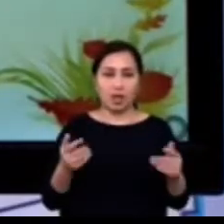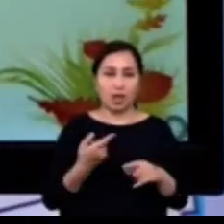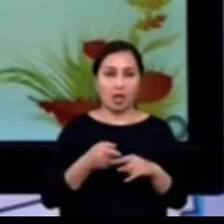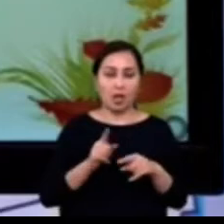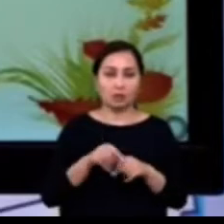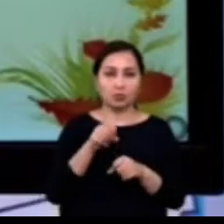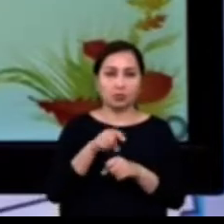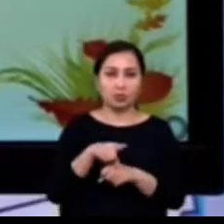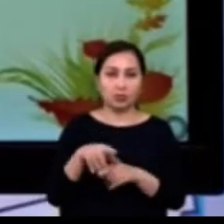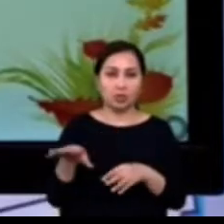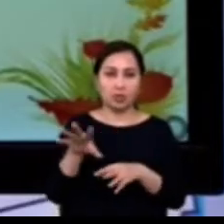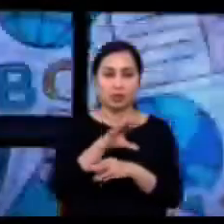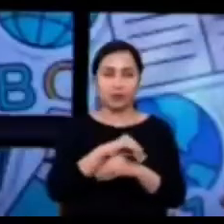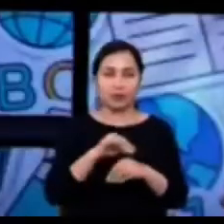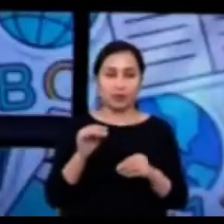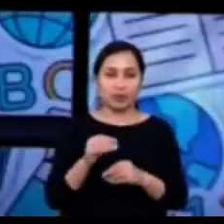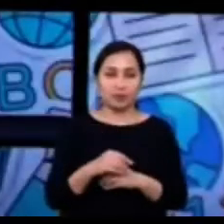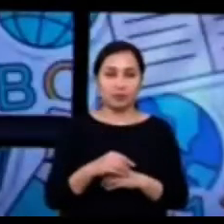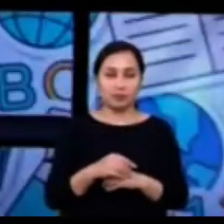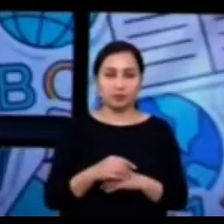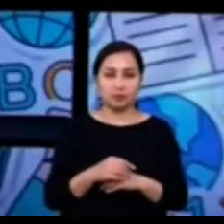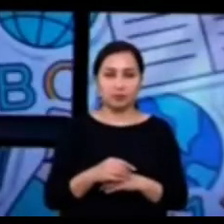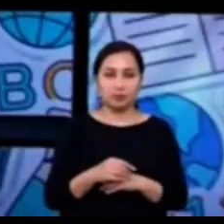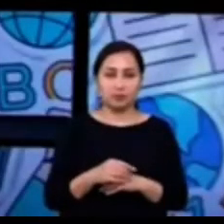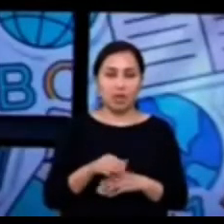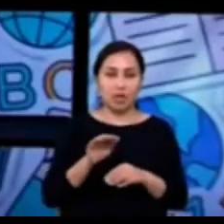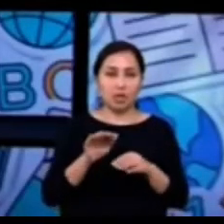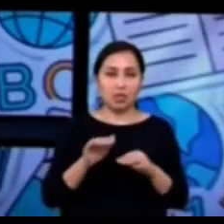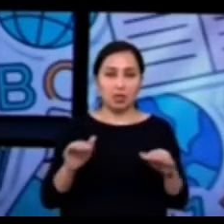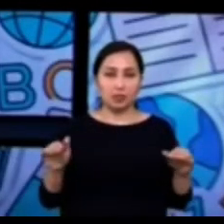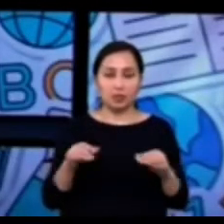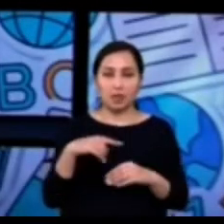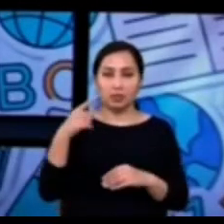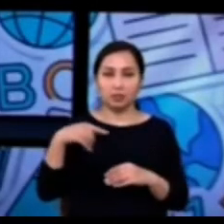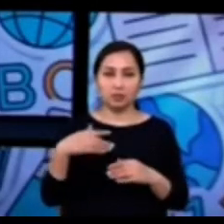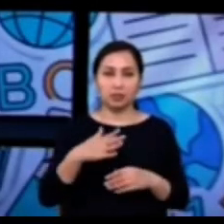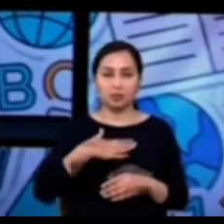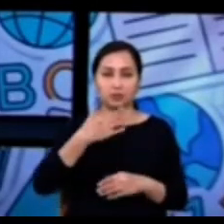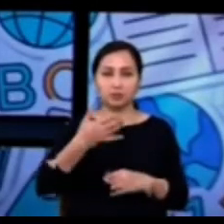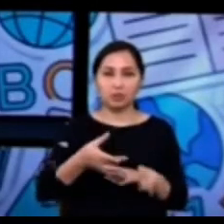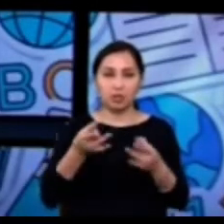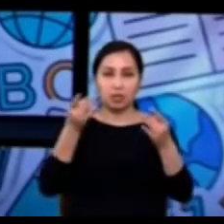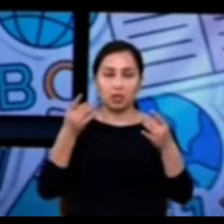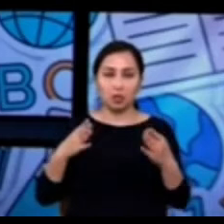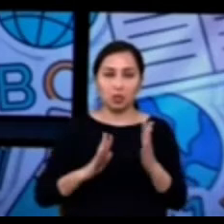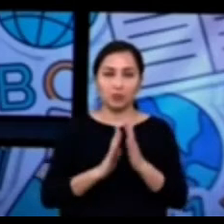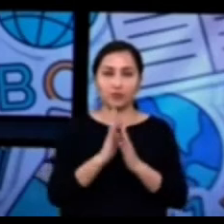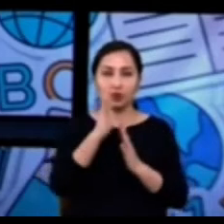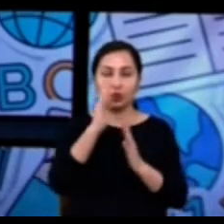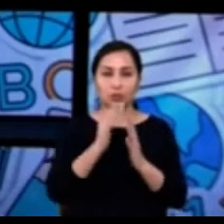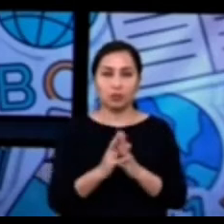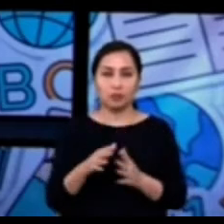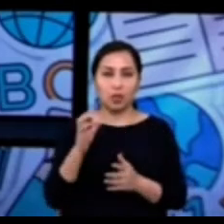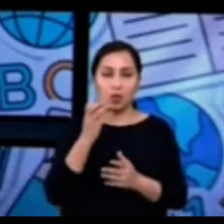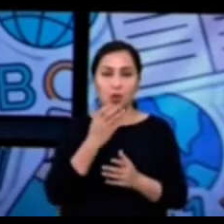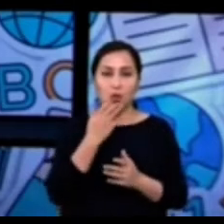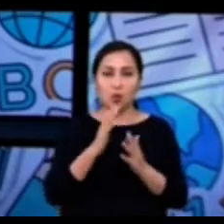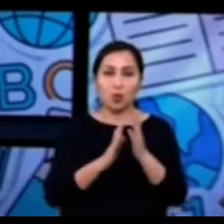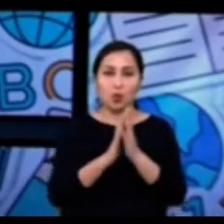вы справились. Ребята, скажите мне, пожалуйста, легко ли выращивать овощи и